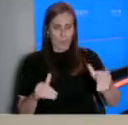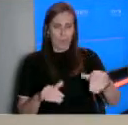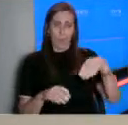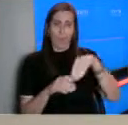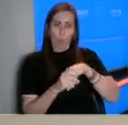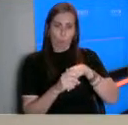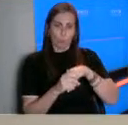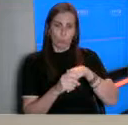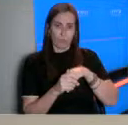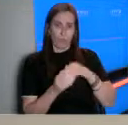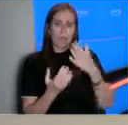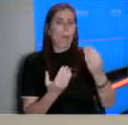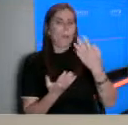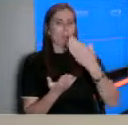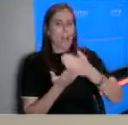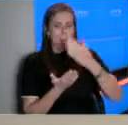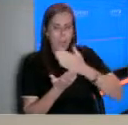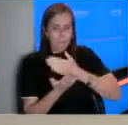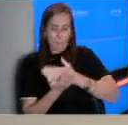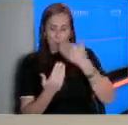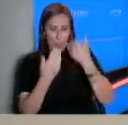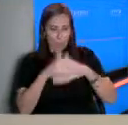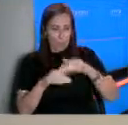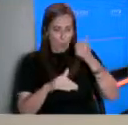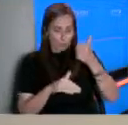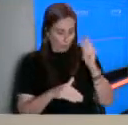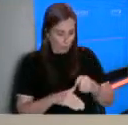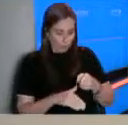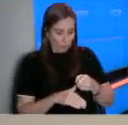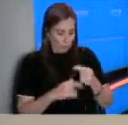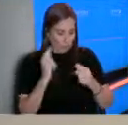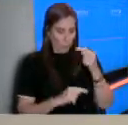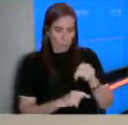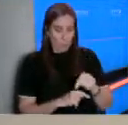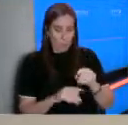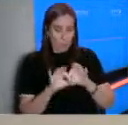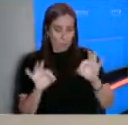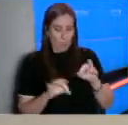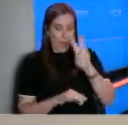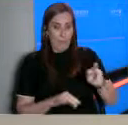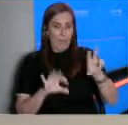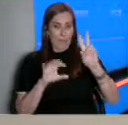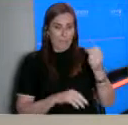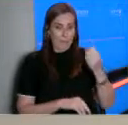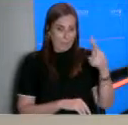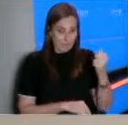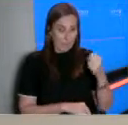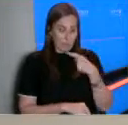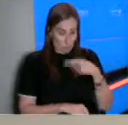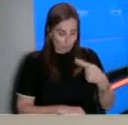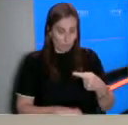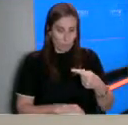תוך חלוקה לכמה פעימות. הפעימה הנוספת הייתה אמורה להתרחש בתחילת 2020, זאת